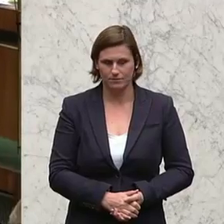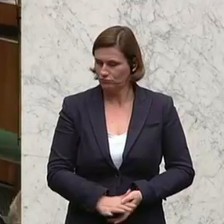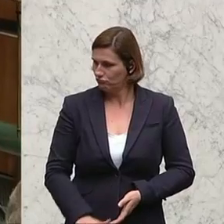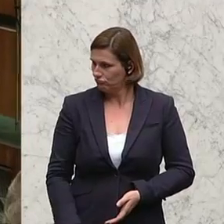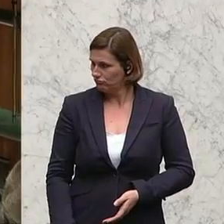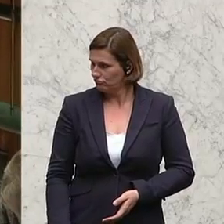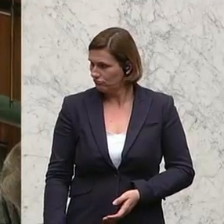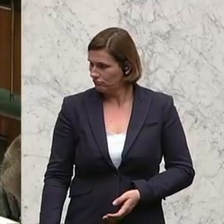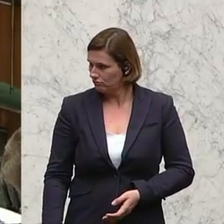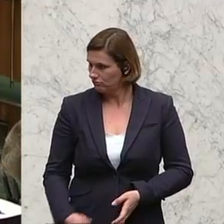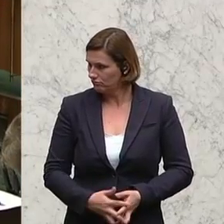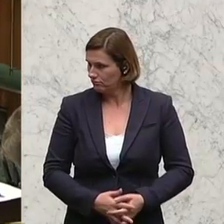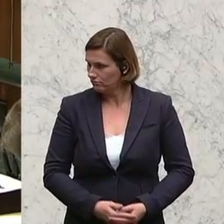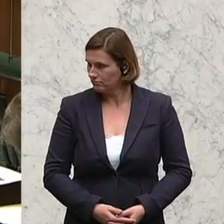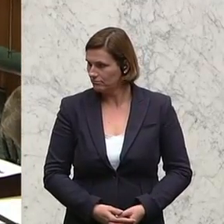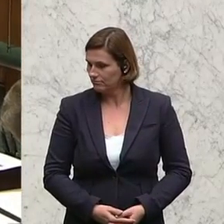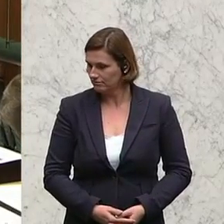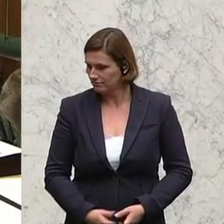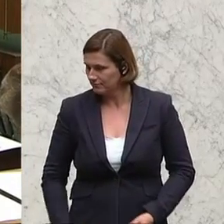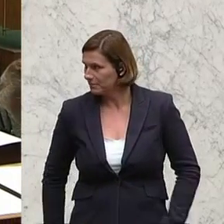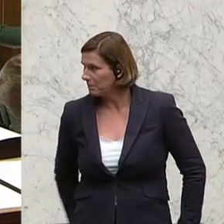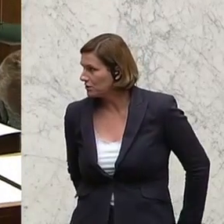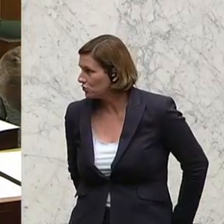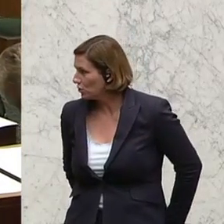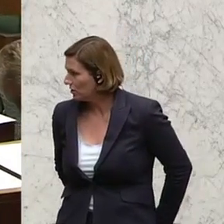Nun ist Bernhard Temesl von der FPÖ am Wort.